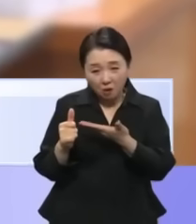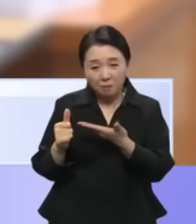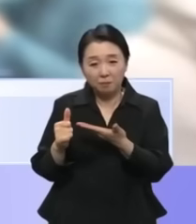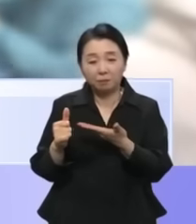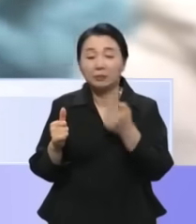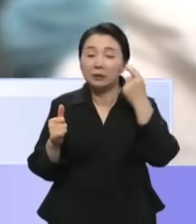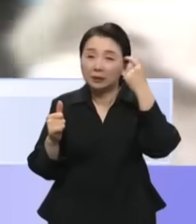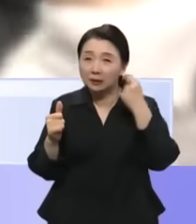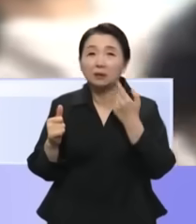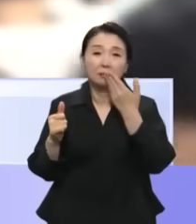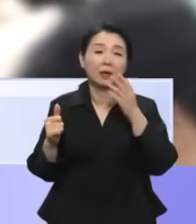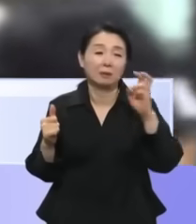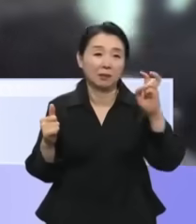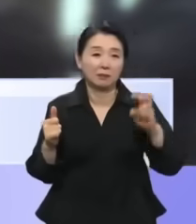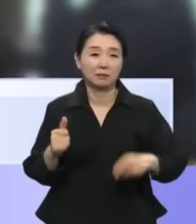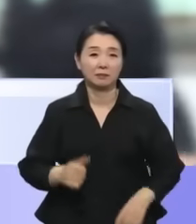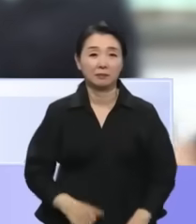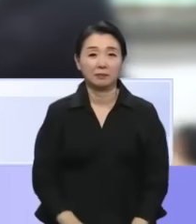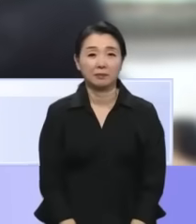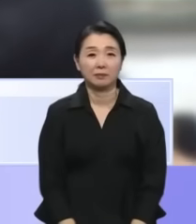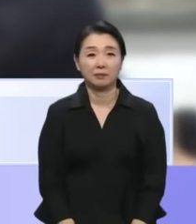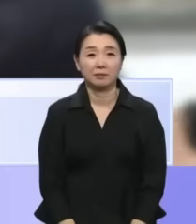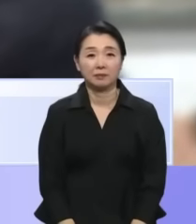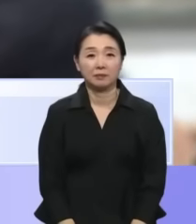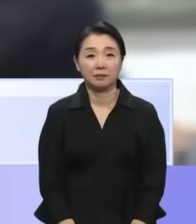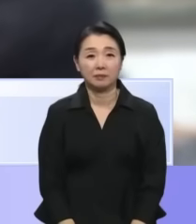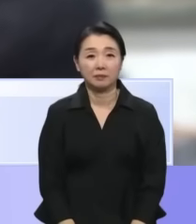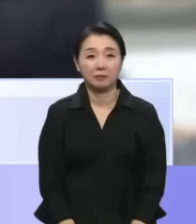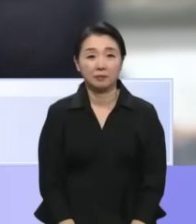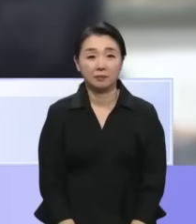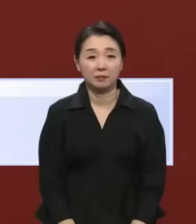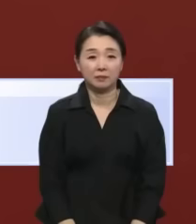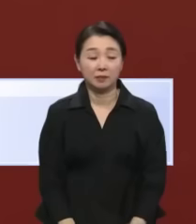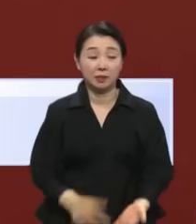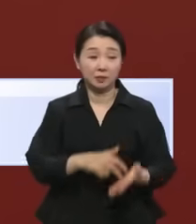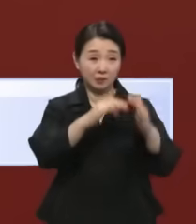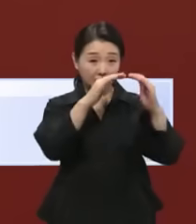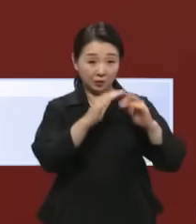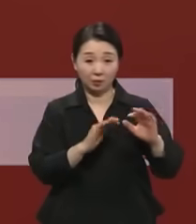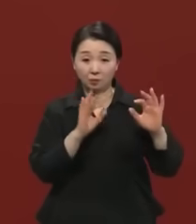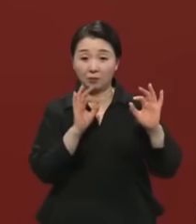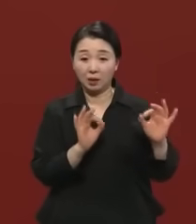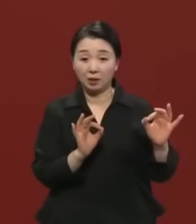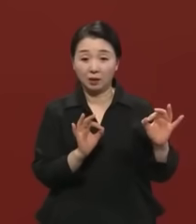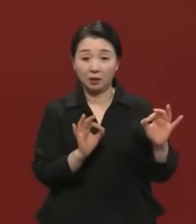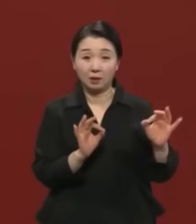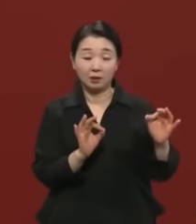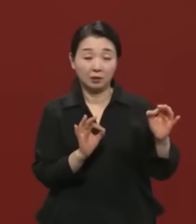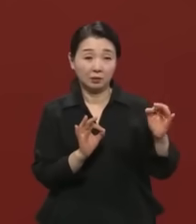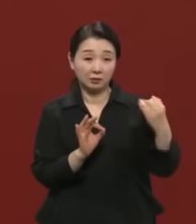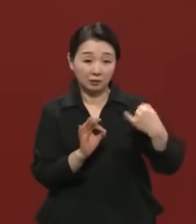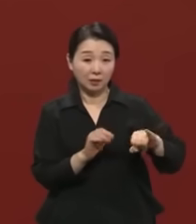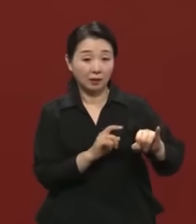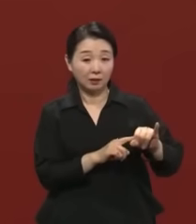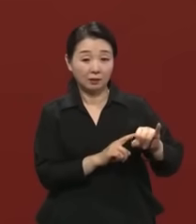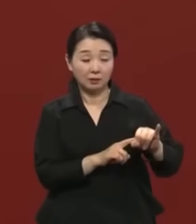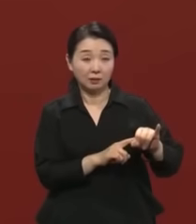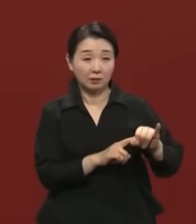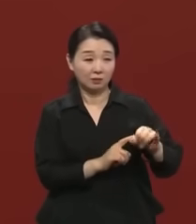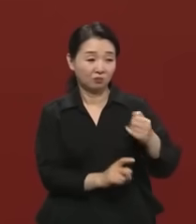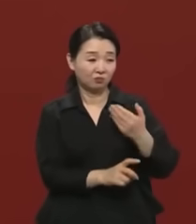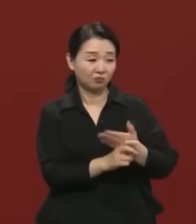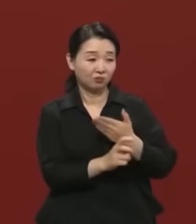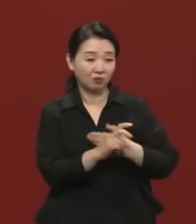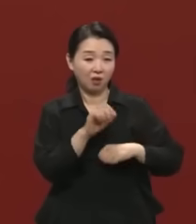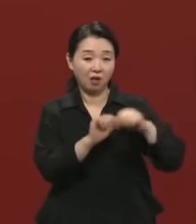느낌도 받았을 수 있을 것 같습니다 그니까 지금 방금 말씀하셨지만 입장문에서도 보면 이제 자녀가 어 부정행위